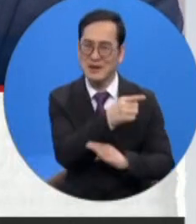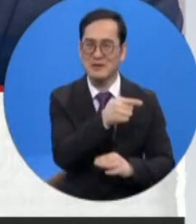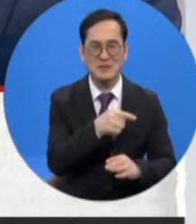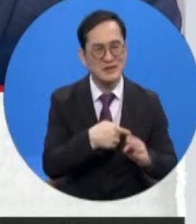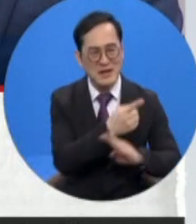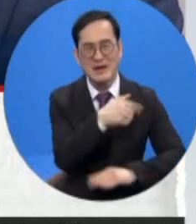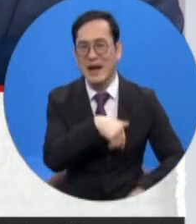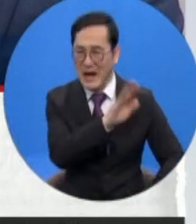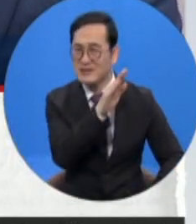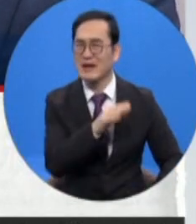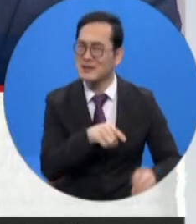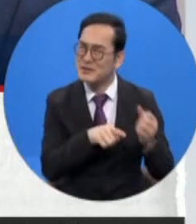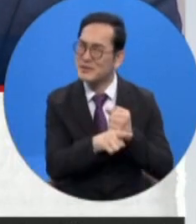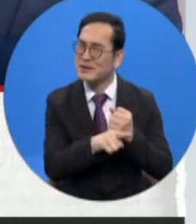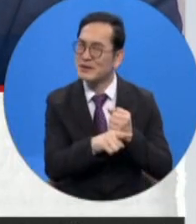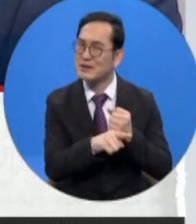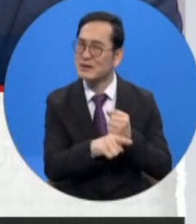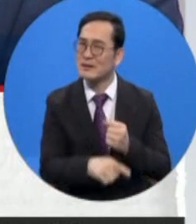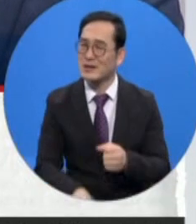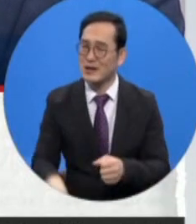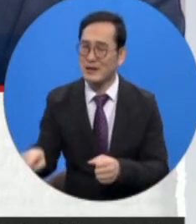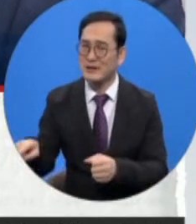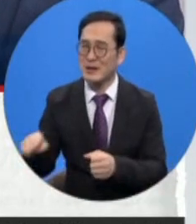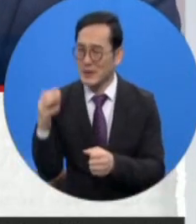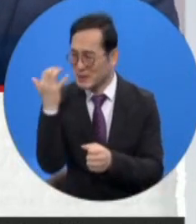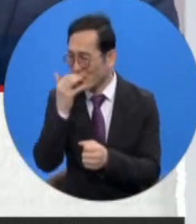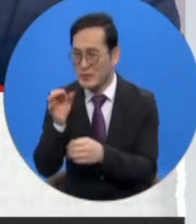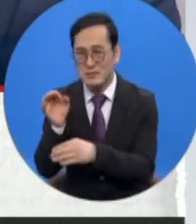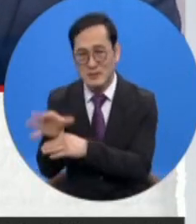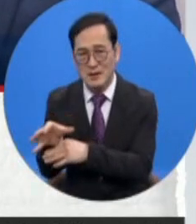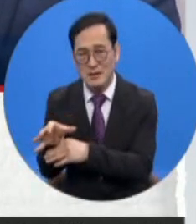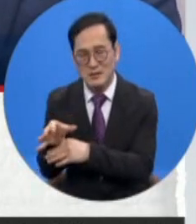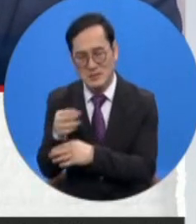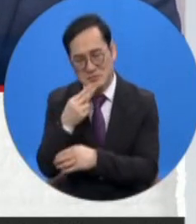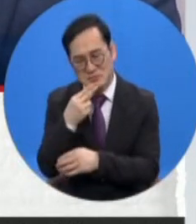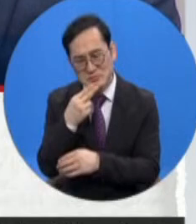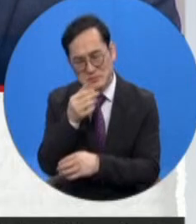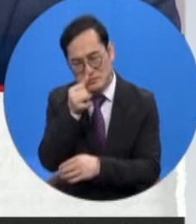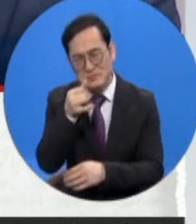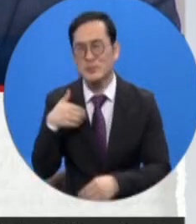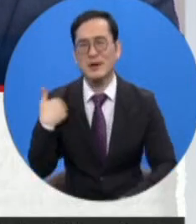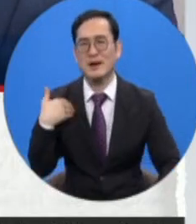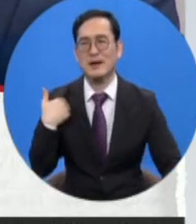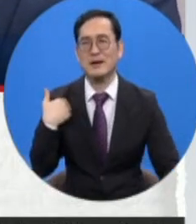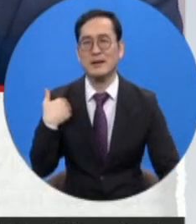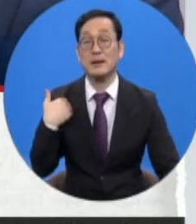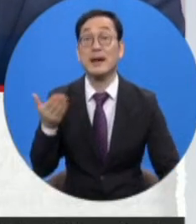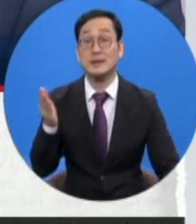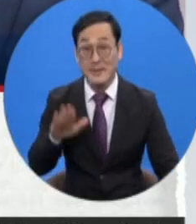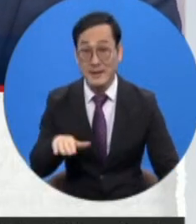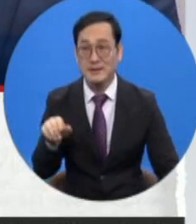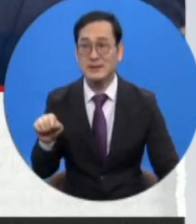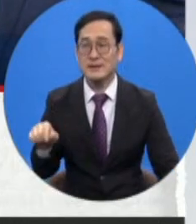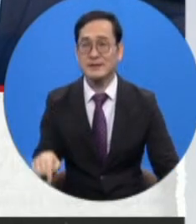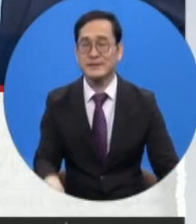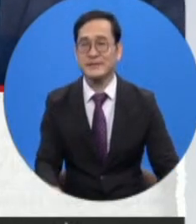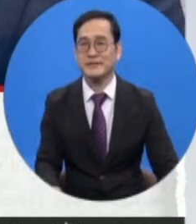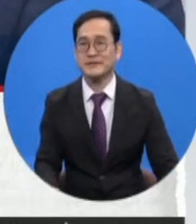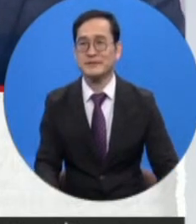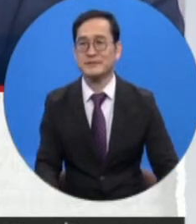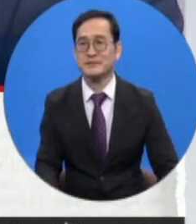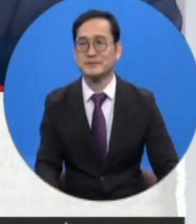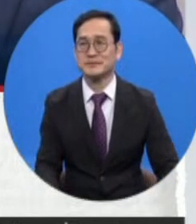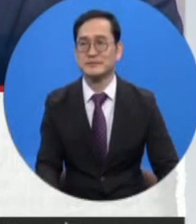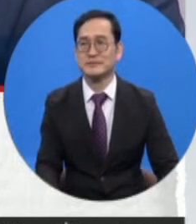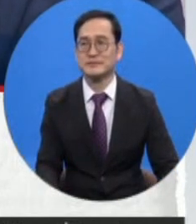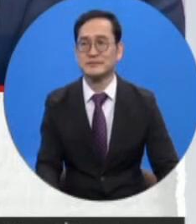했냐 안냐를 떠나서 실정법의 위반 여부까지 야당에서 예. 논의하고 있기 때문에 은폐하려고 아까 이재명 부장이 얘기한